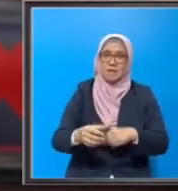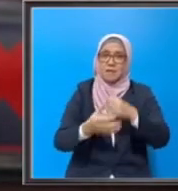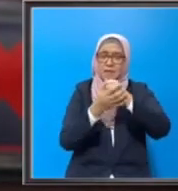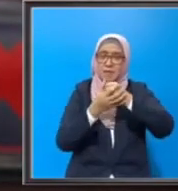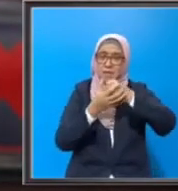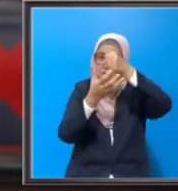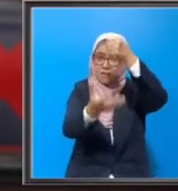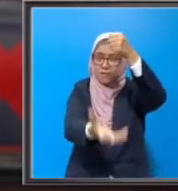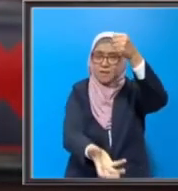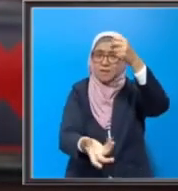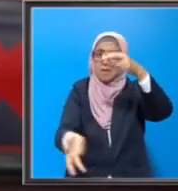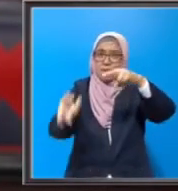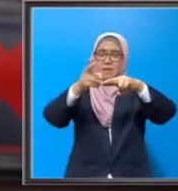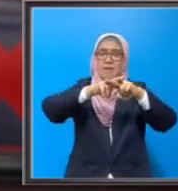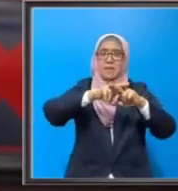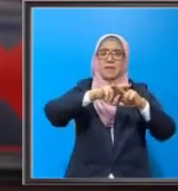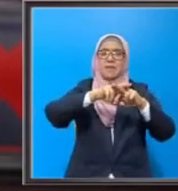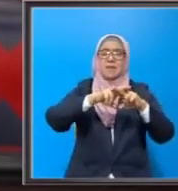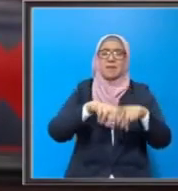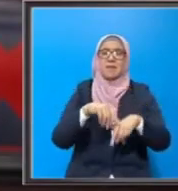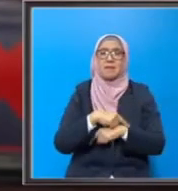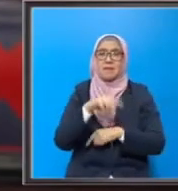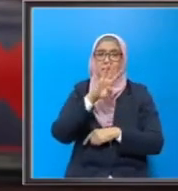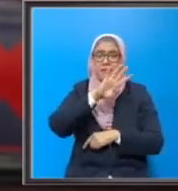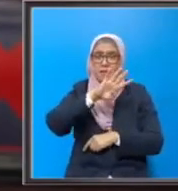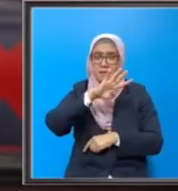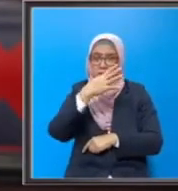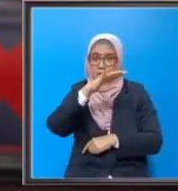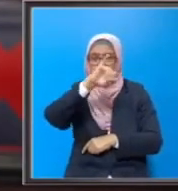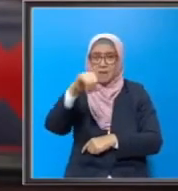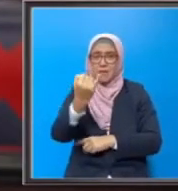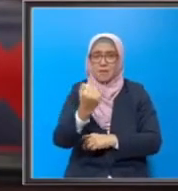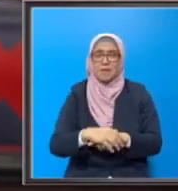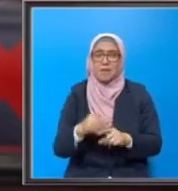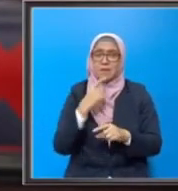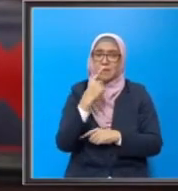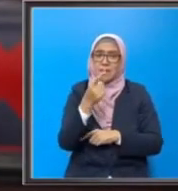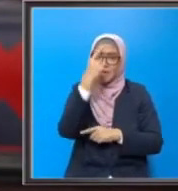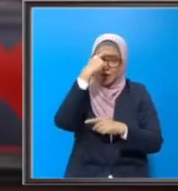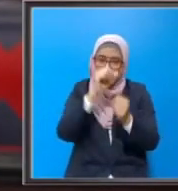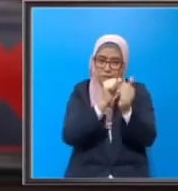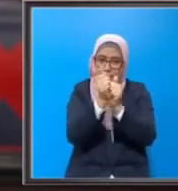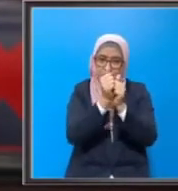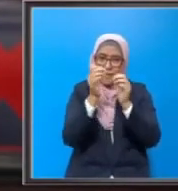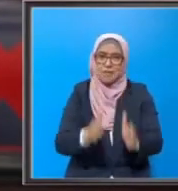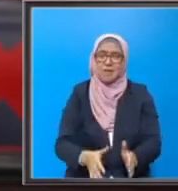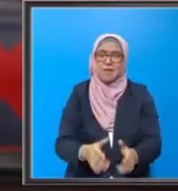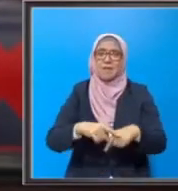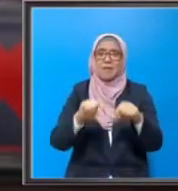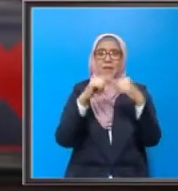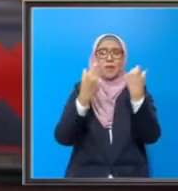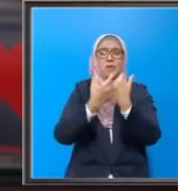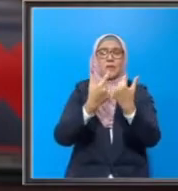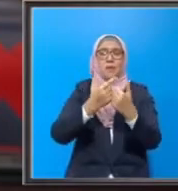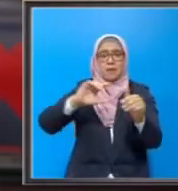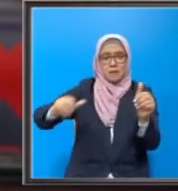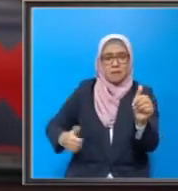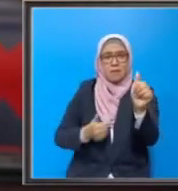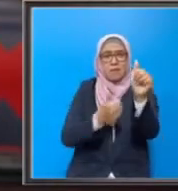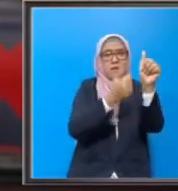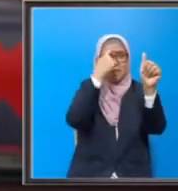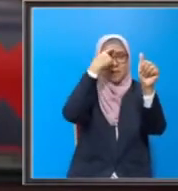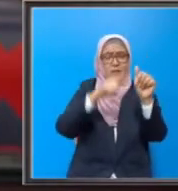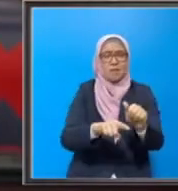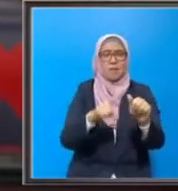14000605 diperingkat Levis dan sini ad1gate pelapis untuk bangunan bola sepak Apakah langkah Kementerian